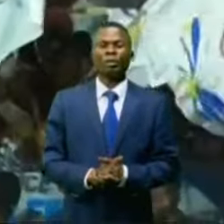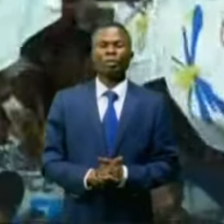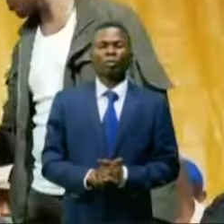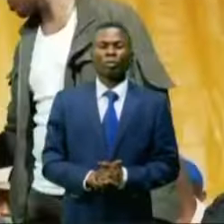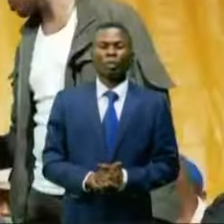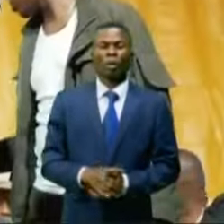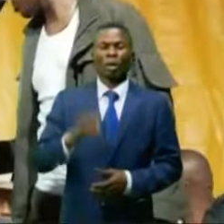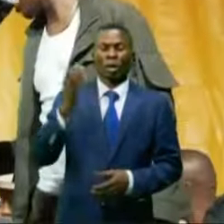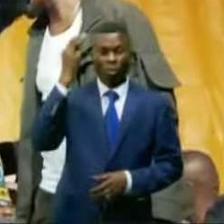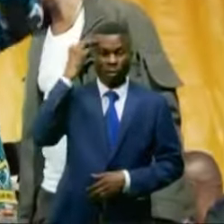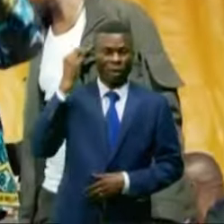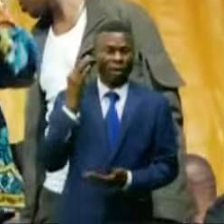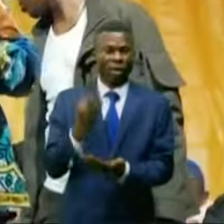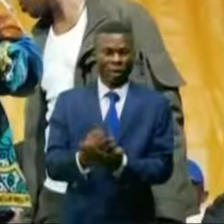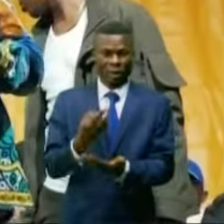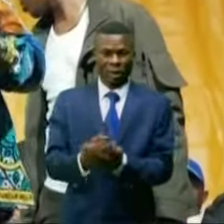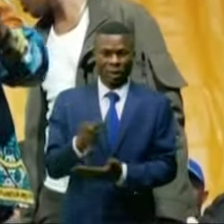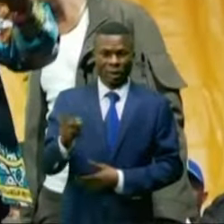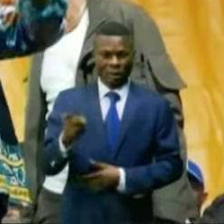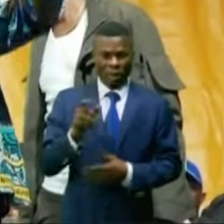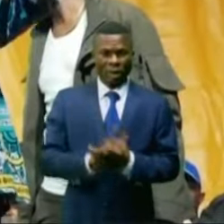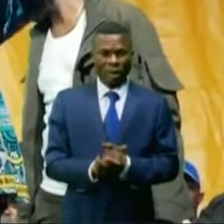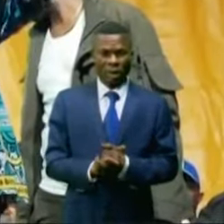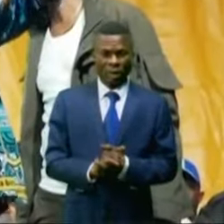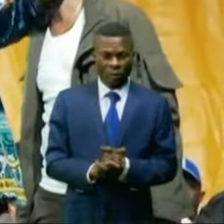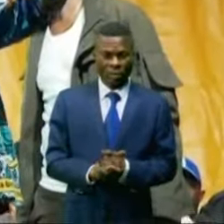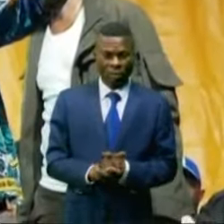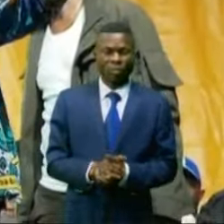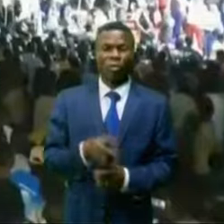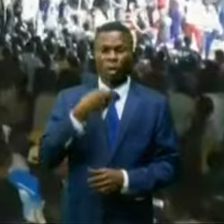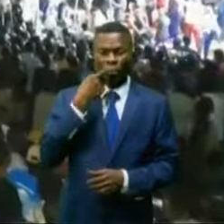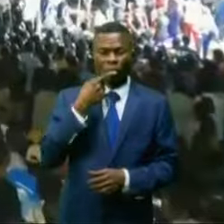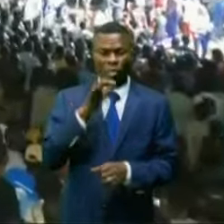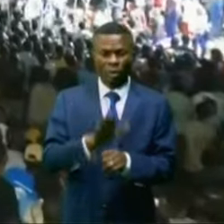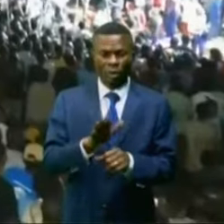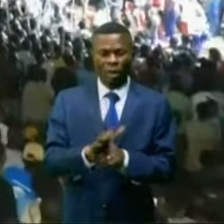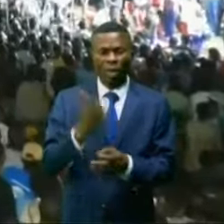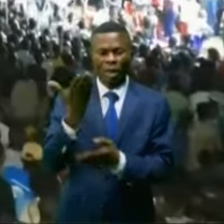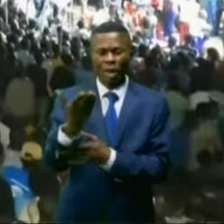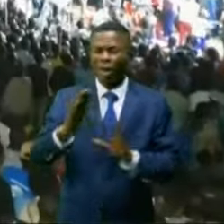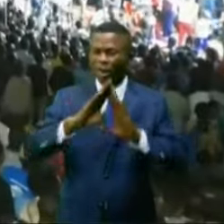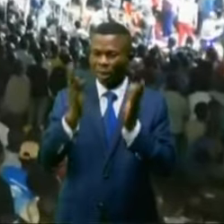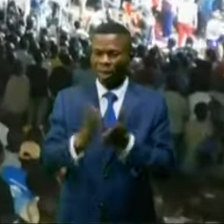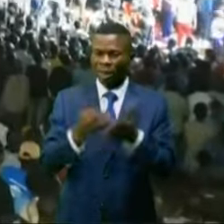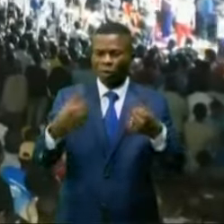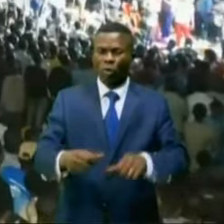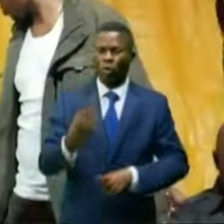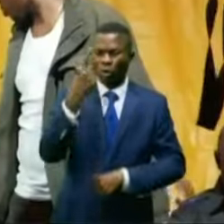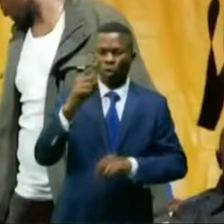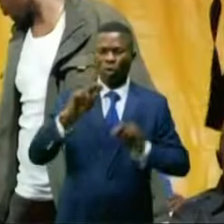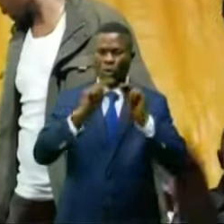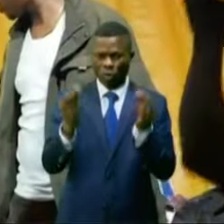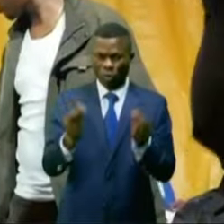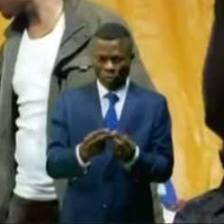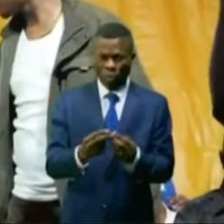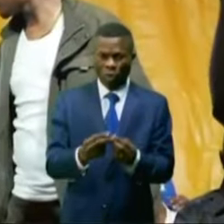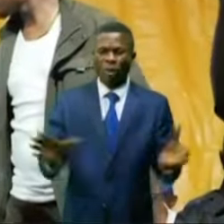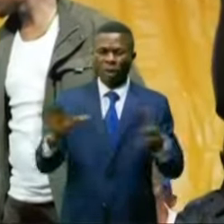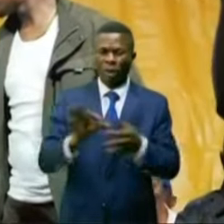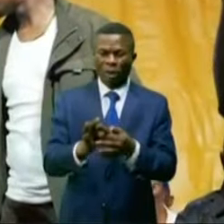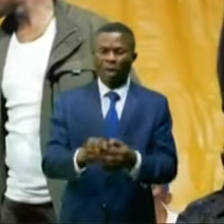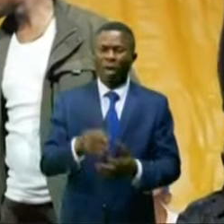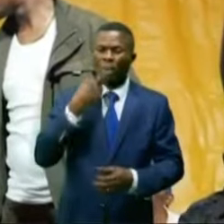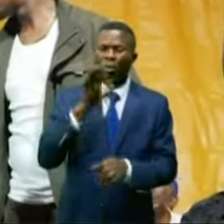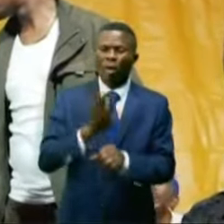Doudou Fouamba Likoundé Libotaï a exhorté les siens à l'unité et à la cohésion avant d'insister sur le fait